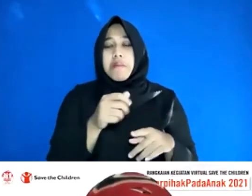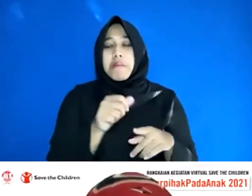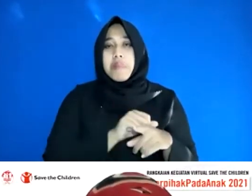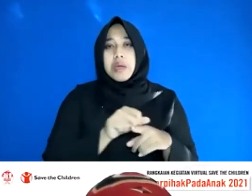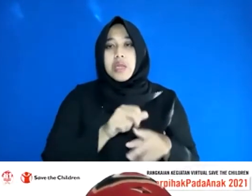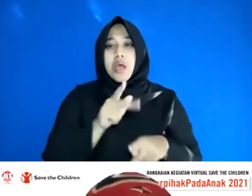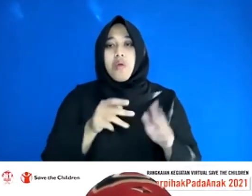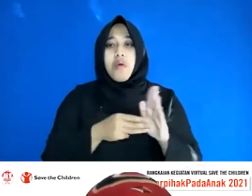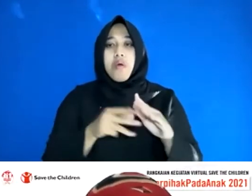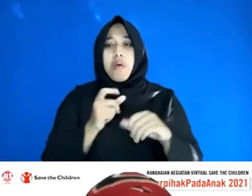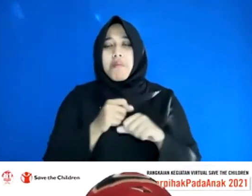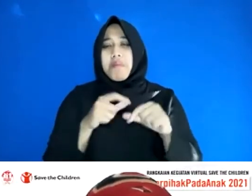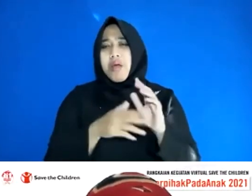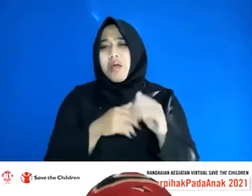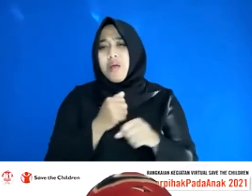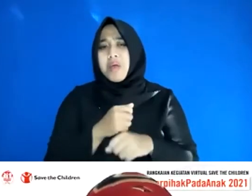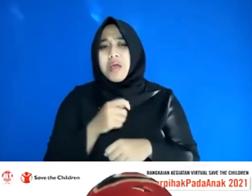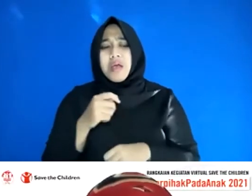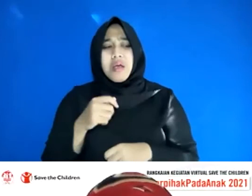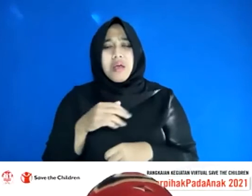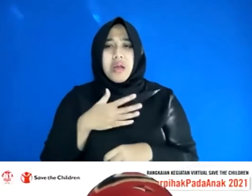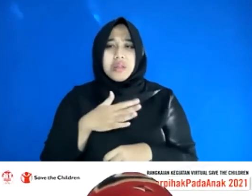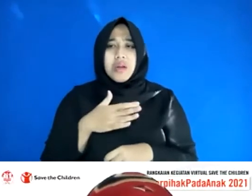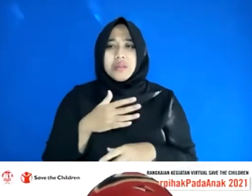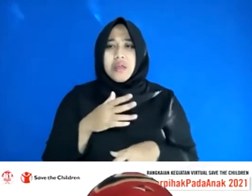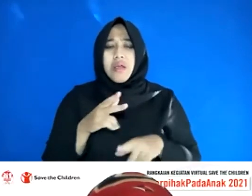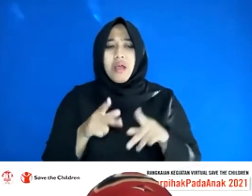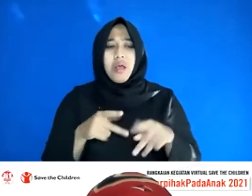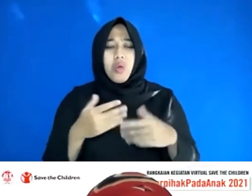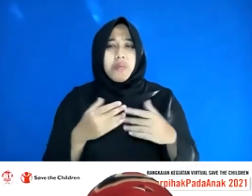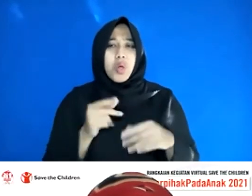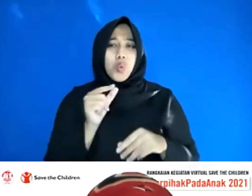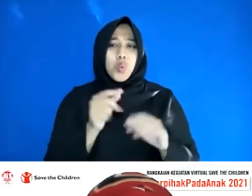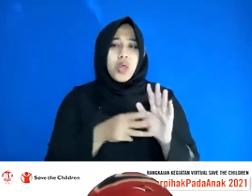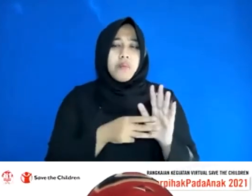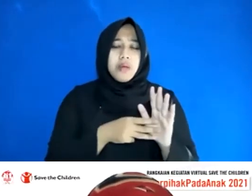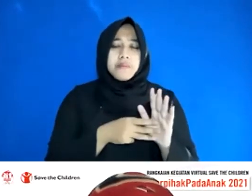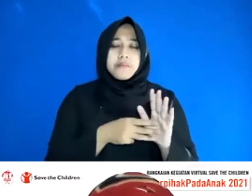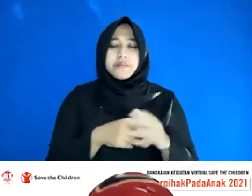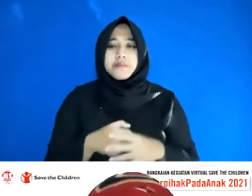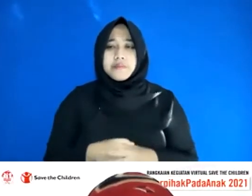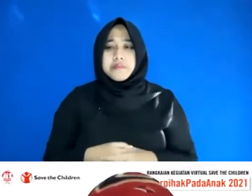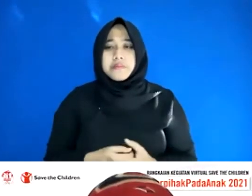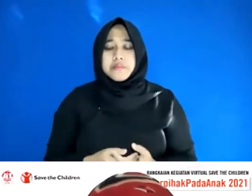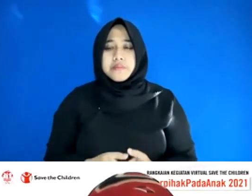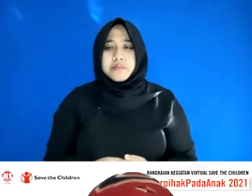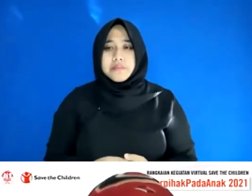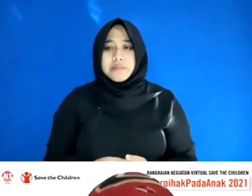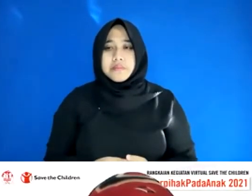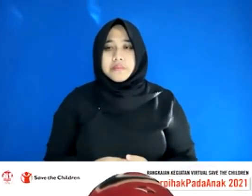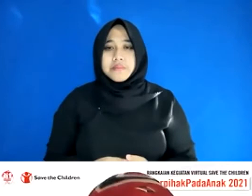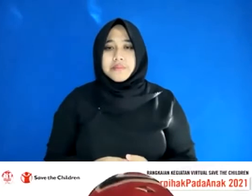magang rata-rata sih kalau di UMM kita by phone